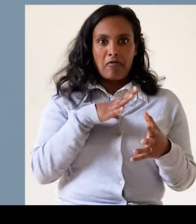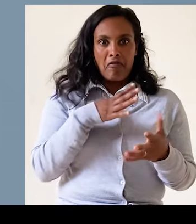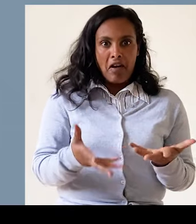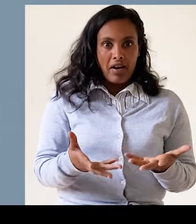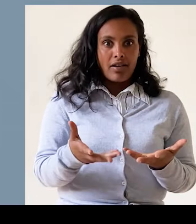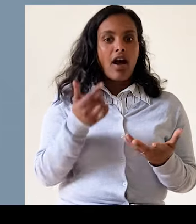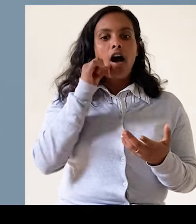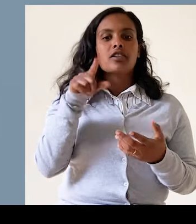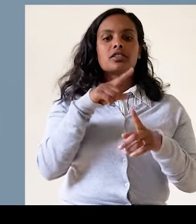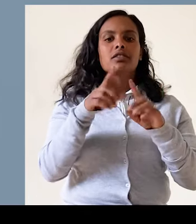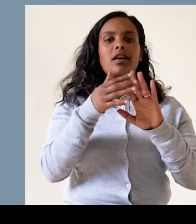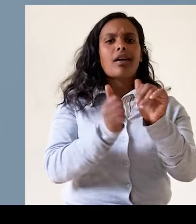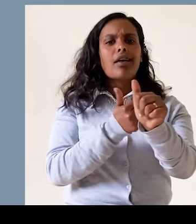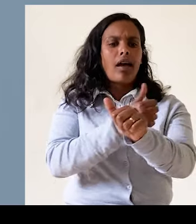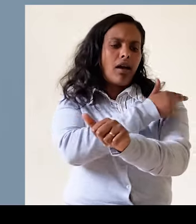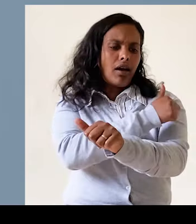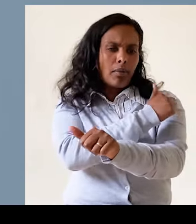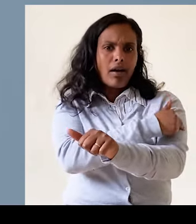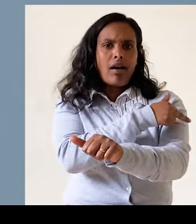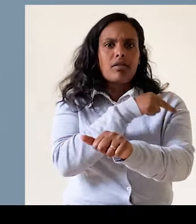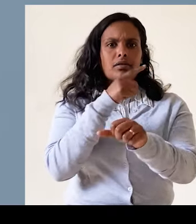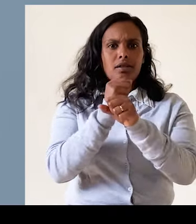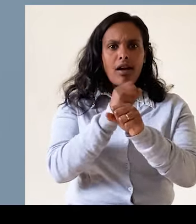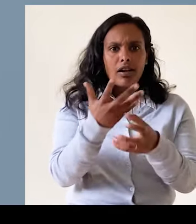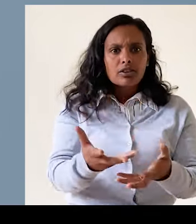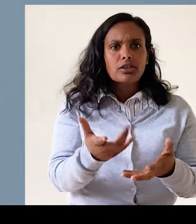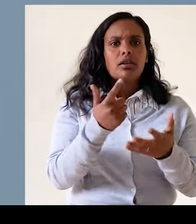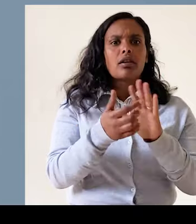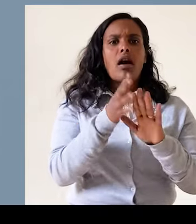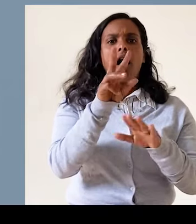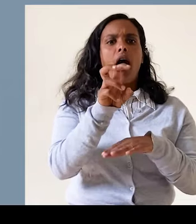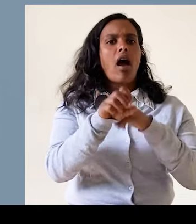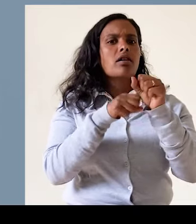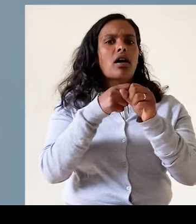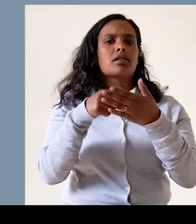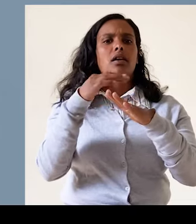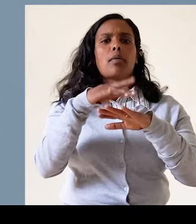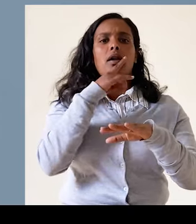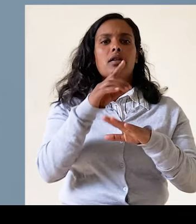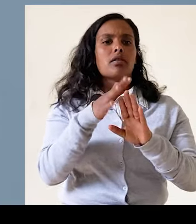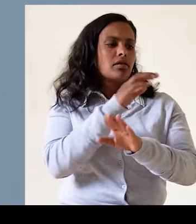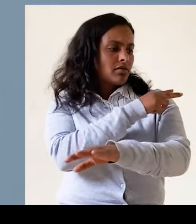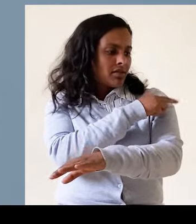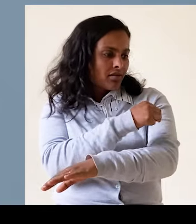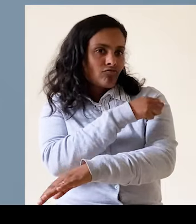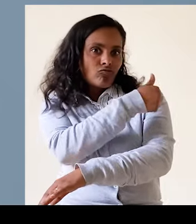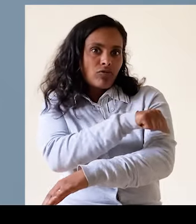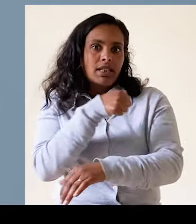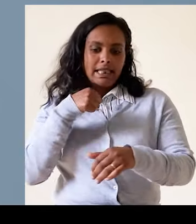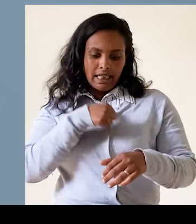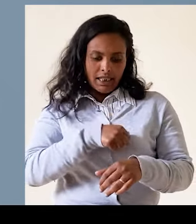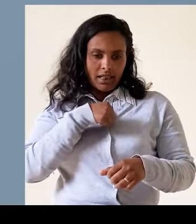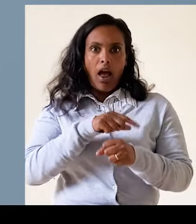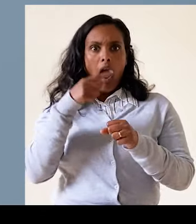ቢሆን። አንቺ ግን እንዳልሽው ተከታታይ የሆኑ ህክምናዎችን ታደርጊያለሽ። እንግዲህ 20 እና ከዛ በላይ ሰርጀሪዎችን ነው እስካሁን